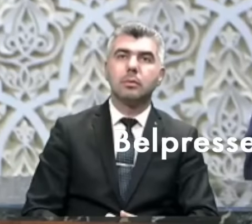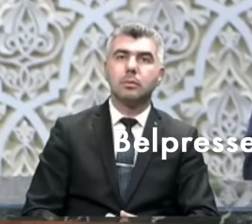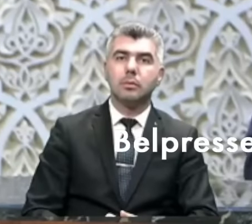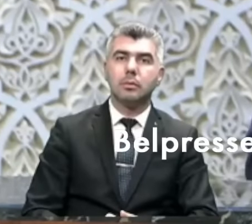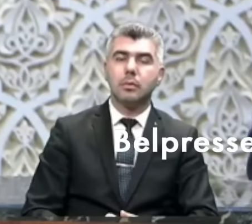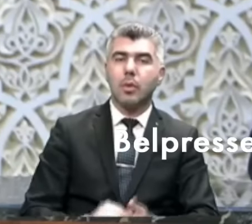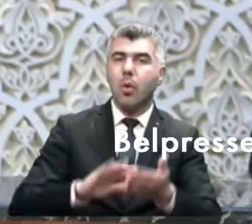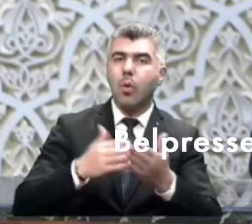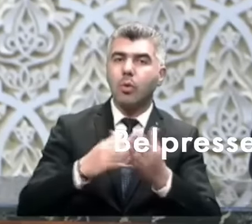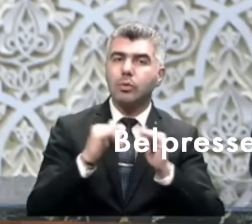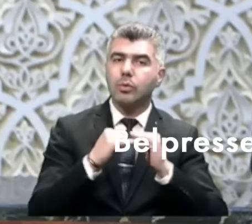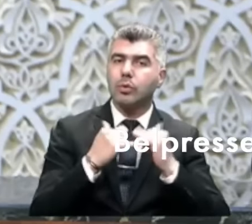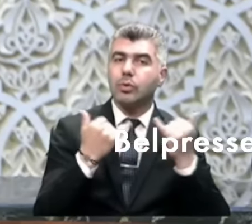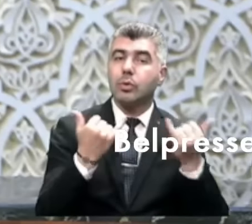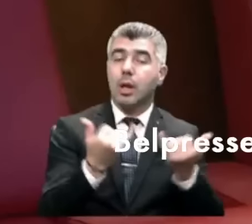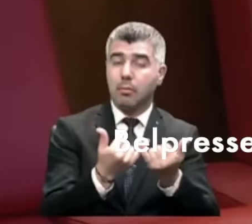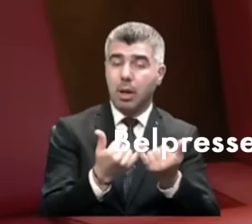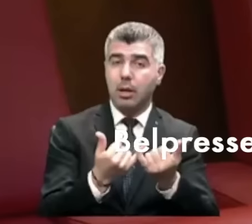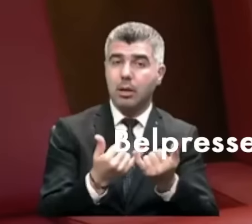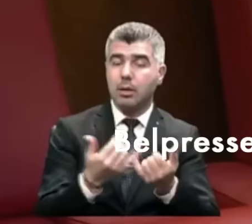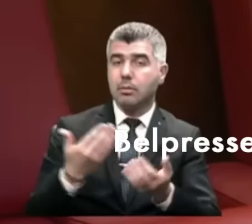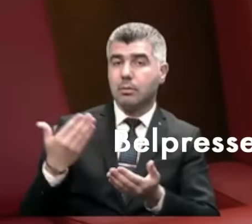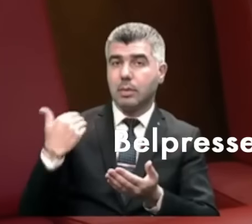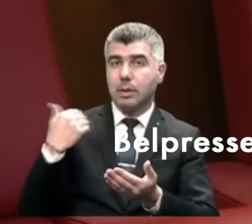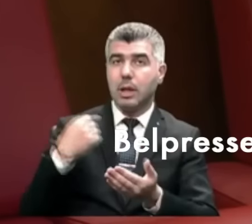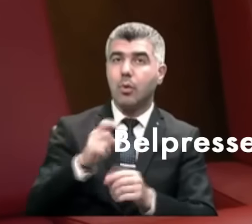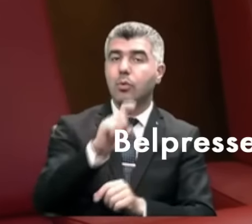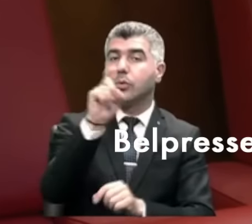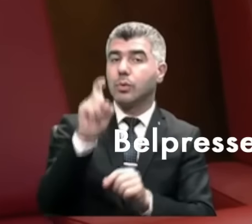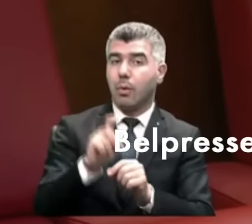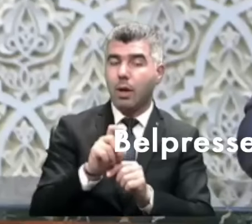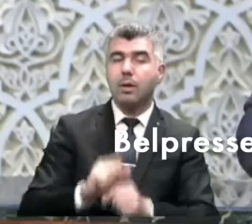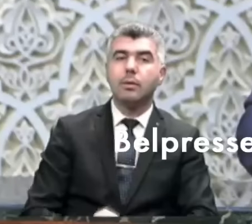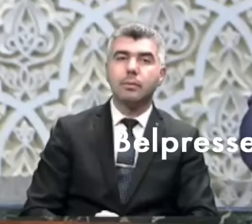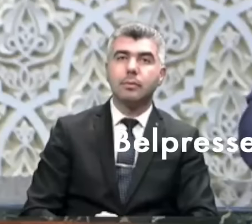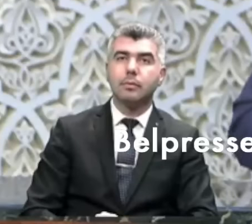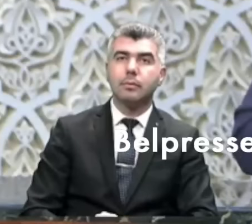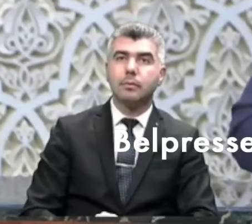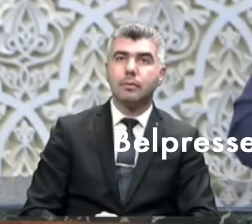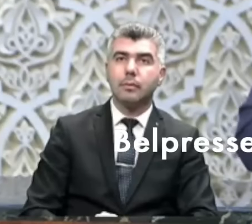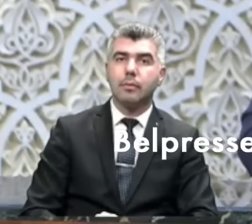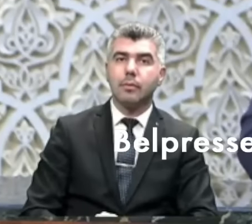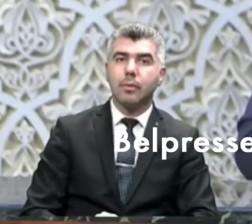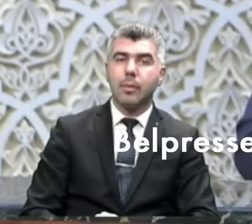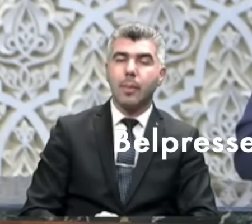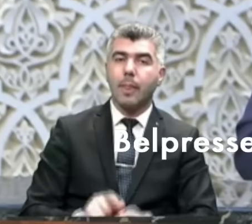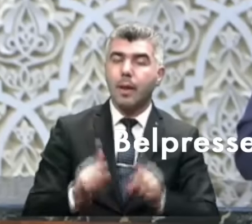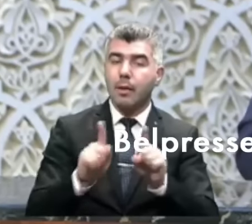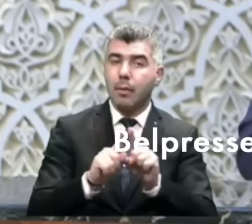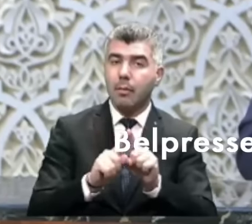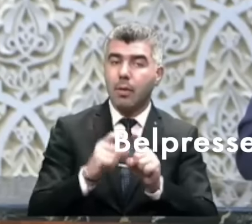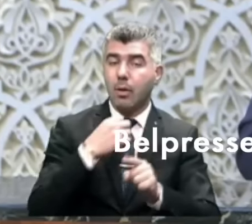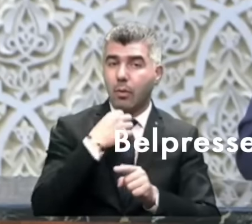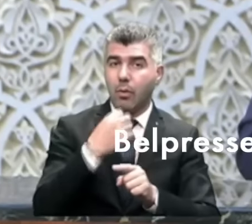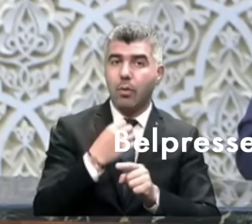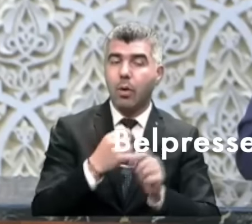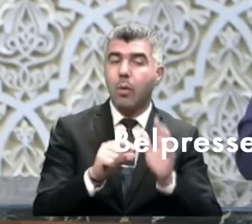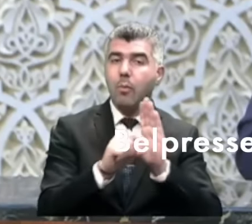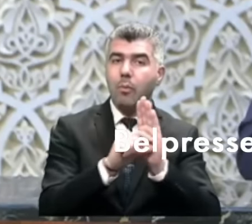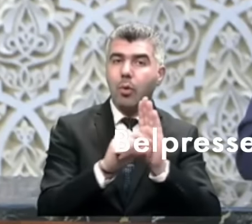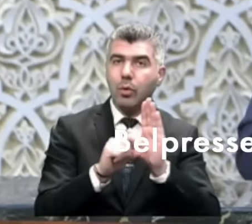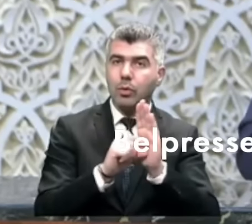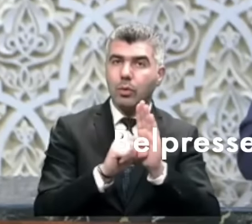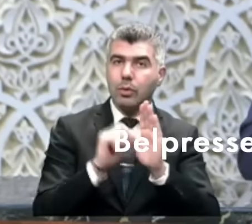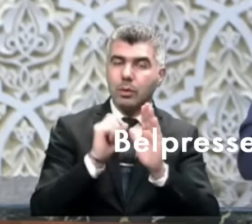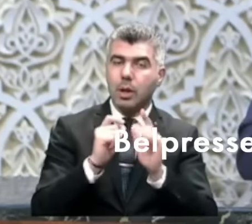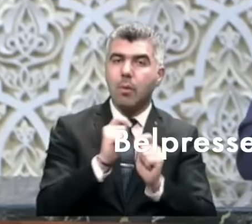اطوار الجلسه الماضيه الاسئله الشفهيه وتصورت على ان موضوع